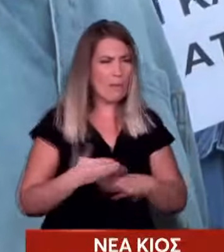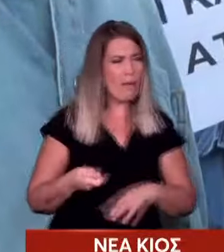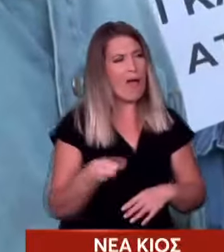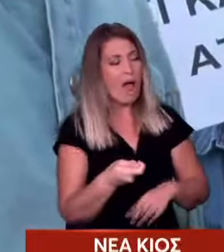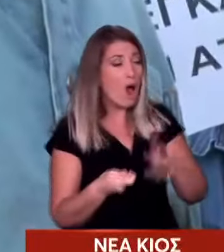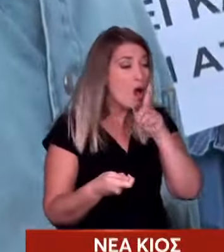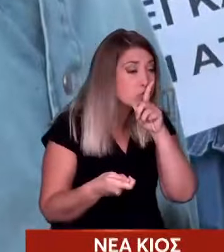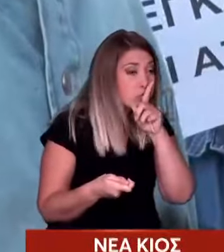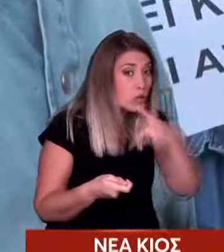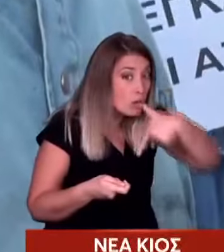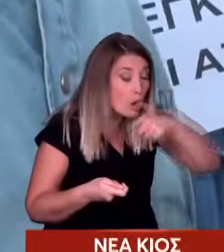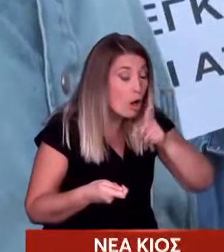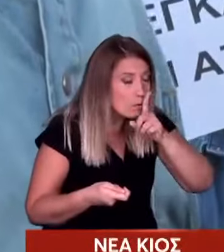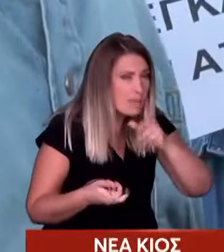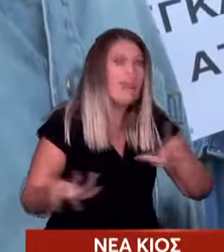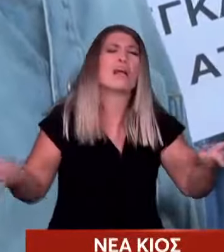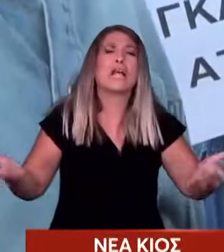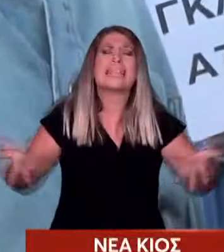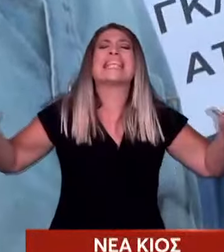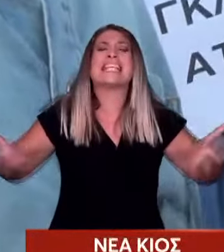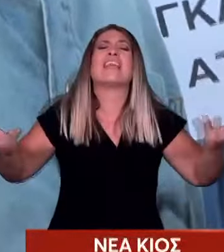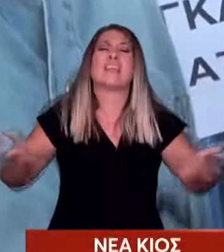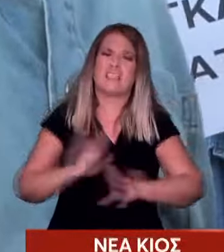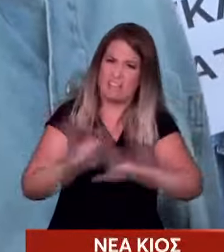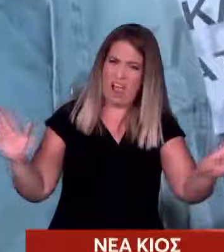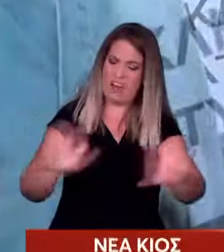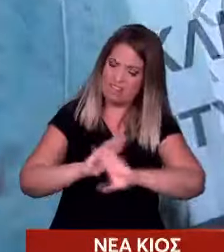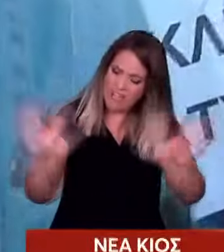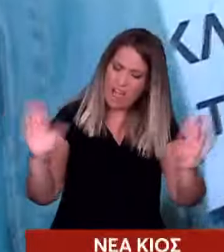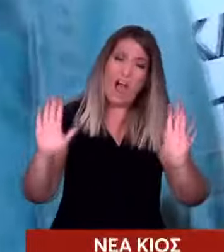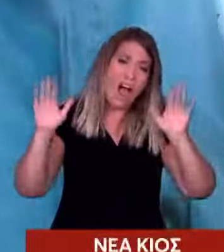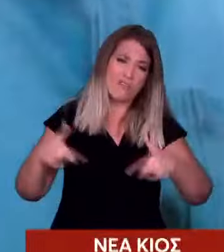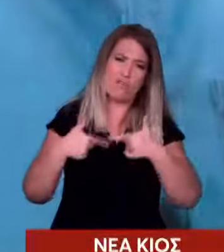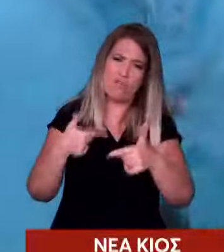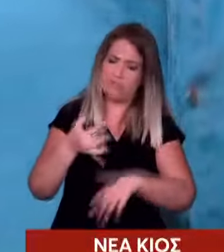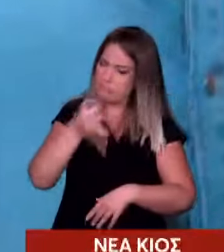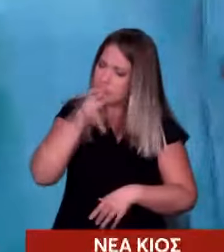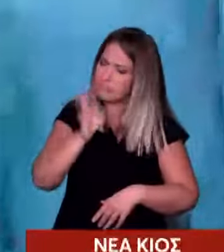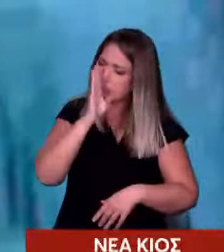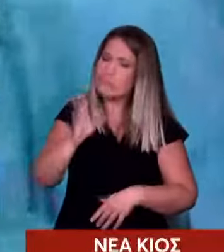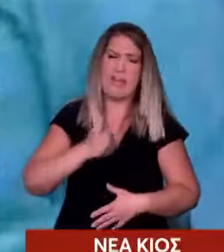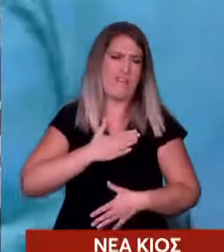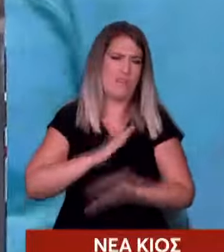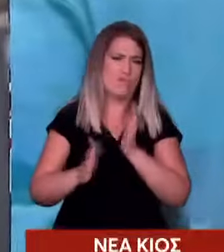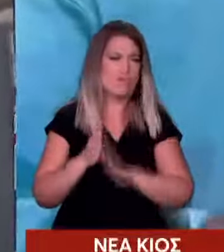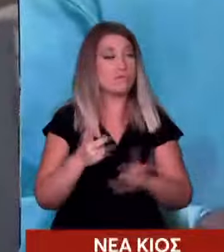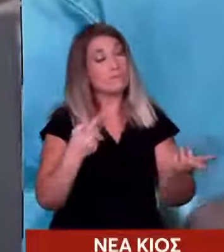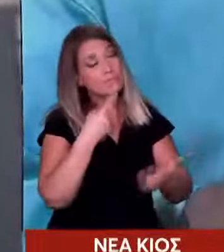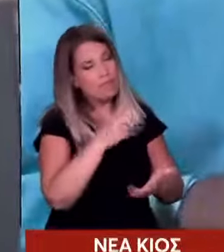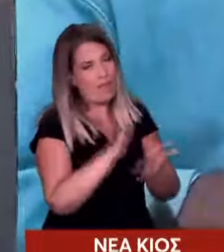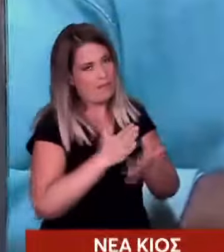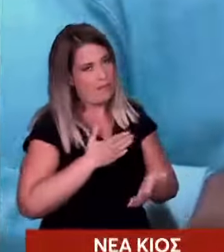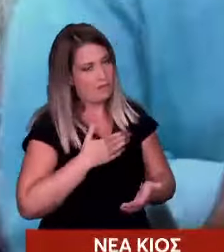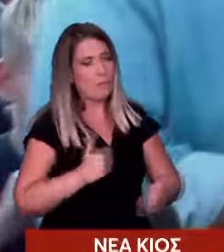κράτα χαμηλό προφίλ. Δηλαδή πρέπει κάτι να γίνει. Αυτά έχω να πω και σας ευχαριστώ πολύ. Και εμείς σας ευχαριστούμε πολύ. Ευχαριστώ και τον Κυριάκο